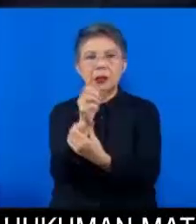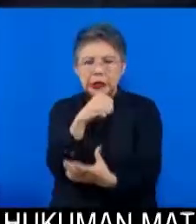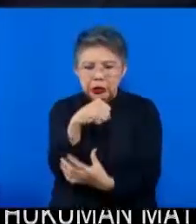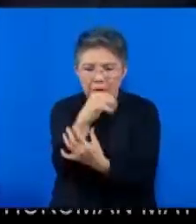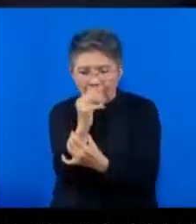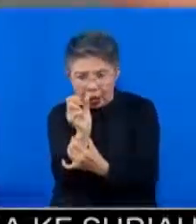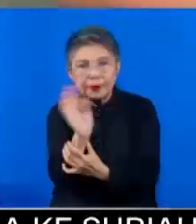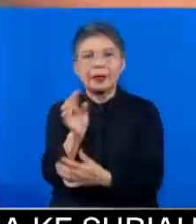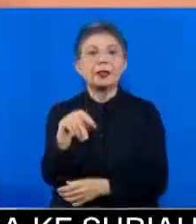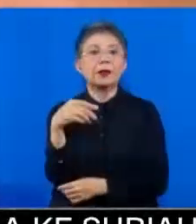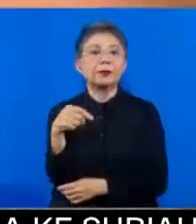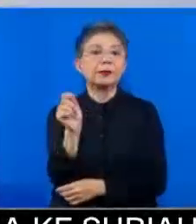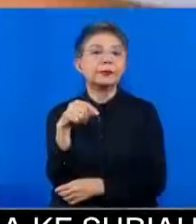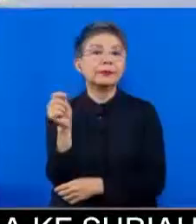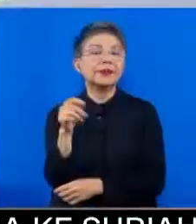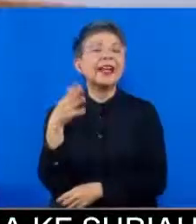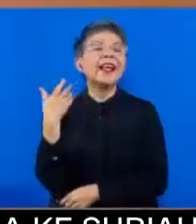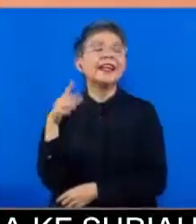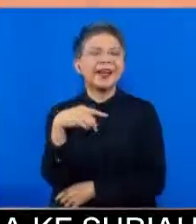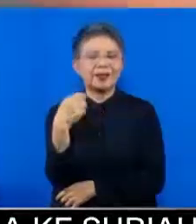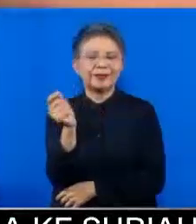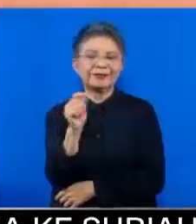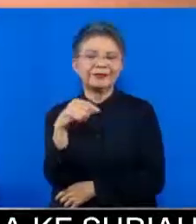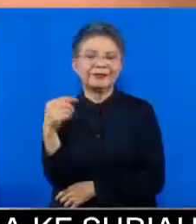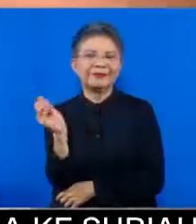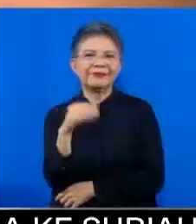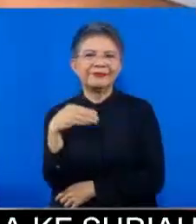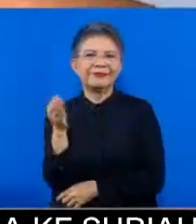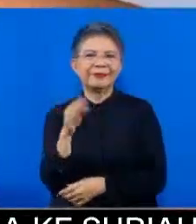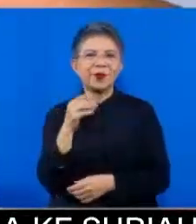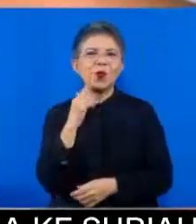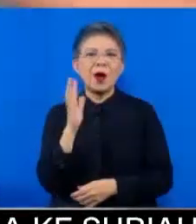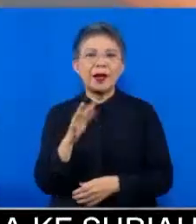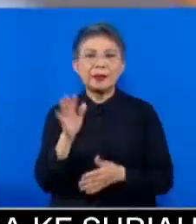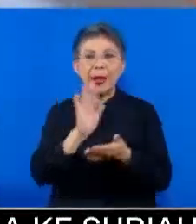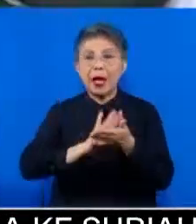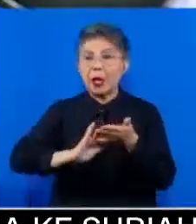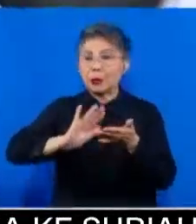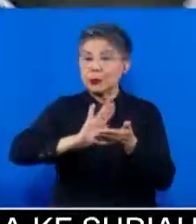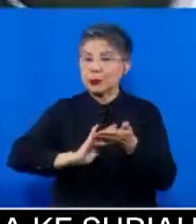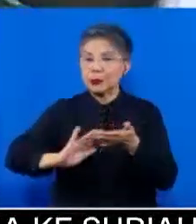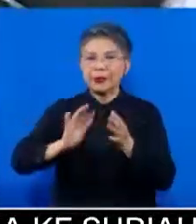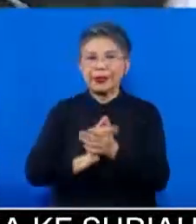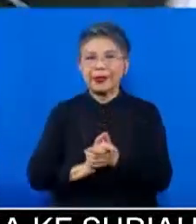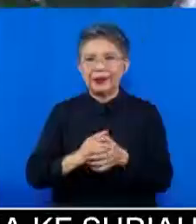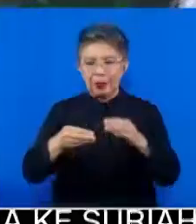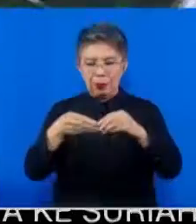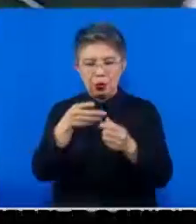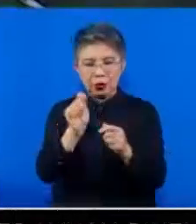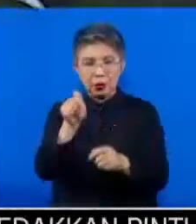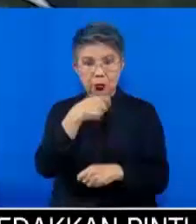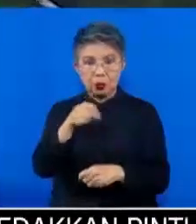tidak kaku. Santai saja, supaya gradasi warna yang dihasilkan lebih halus. Posisi kuas juga